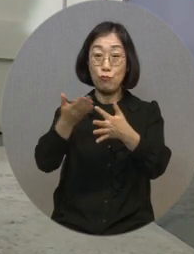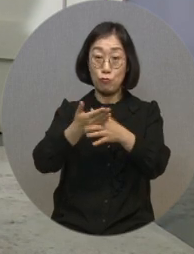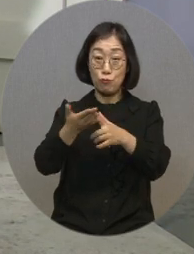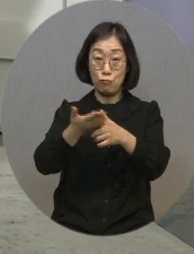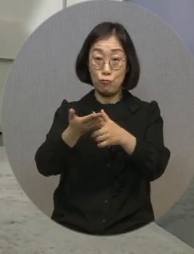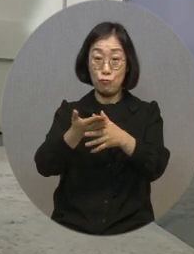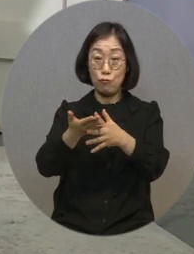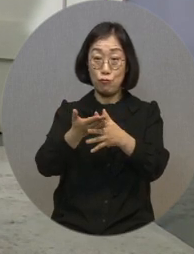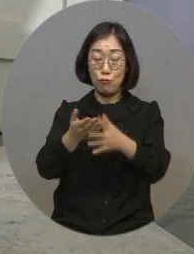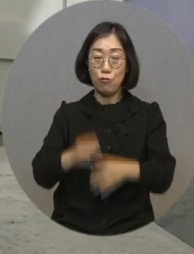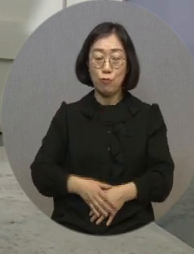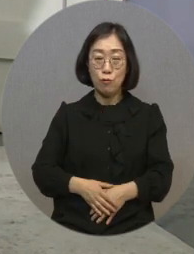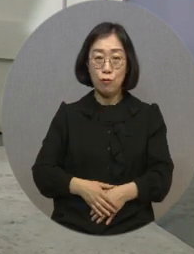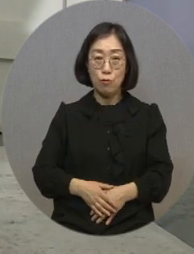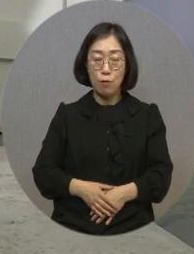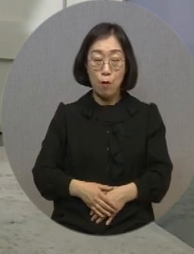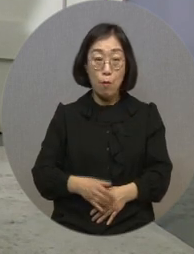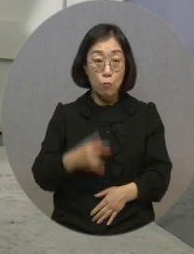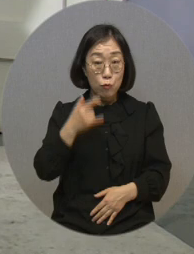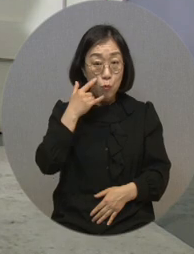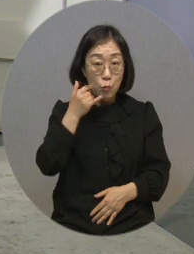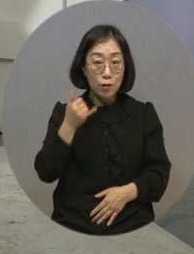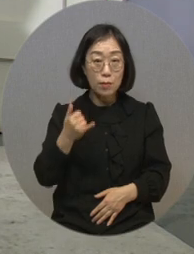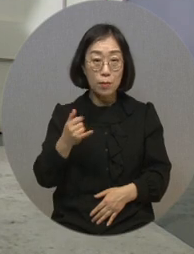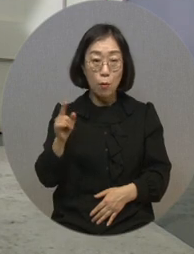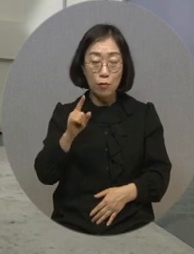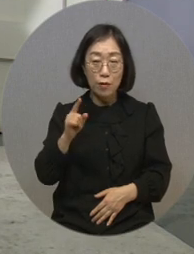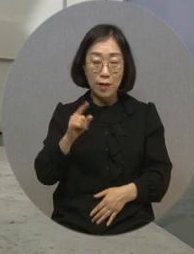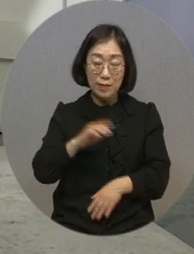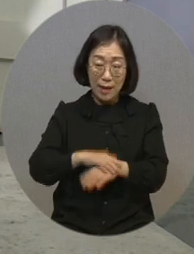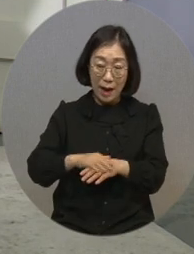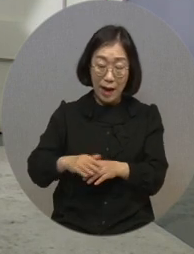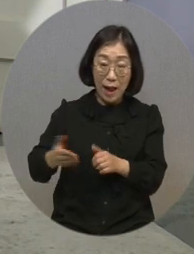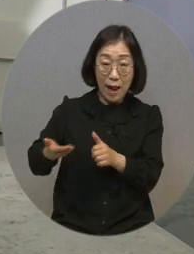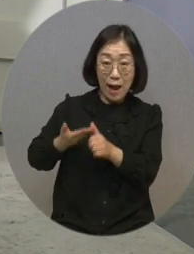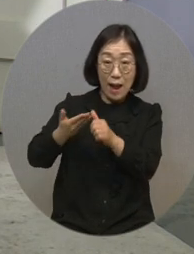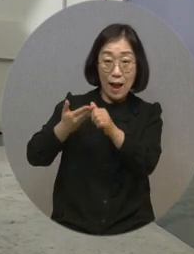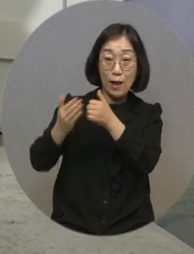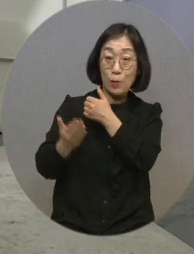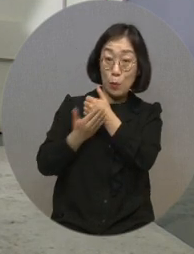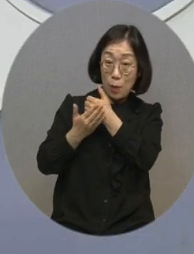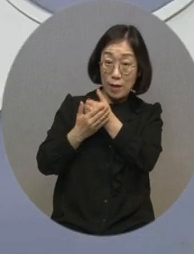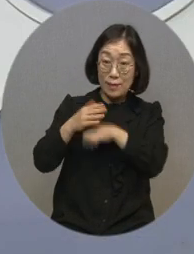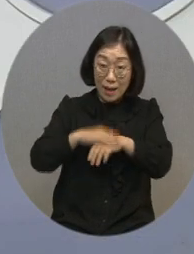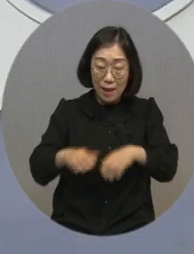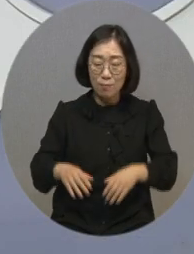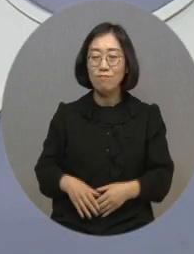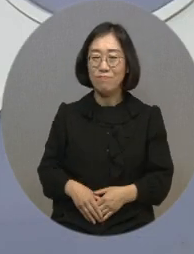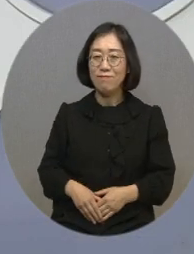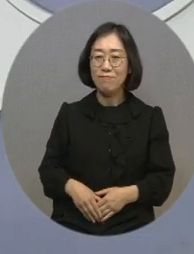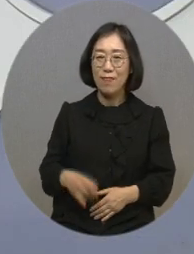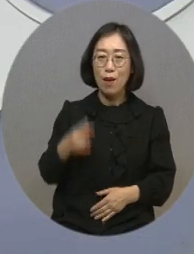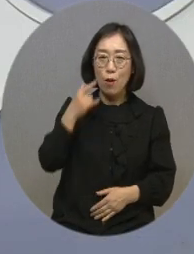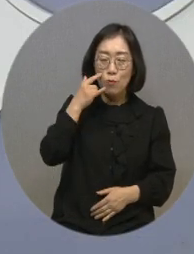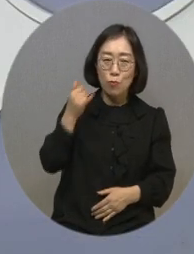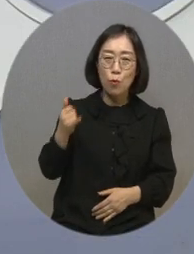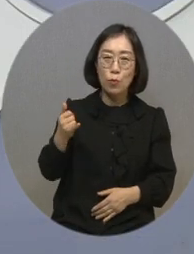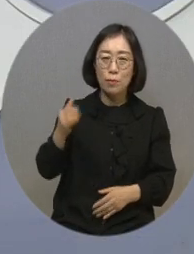두셨는데, 부모님이 어떻게 후원을 잘 하셨어요? 부모님은